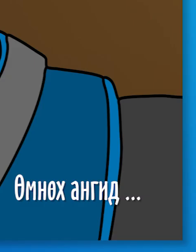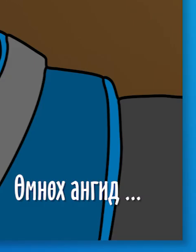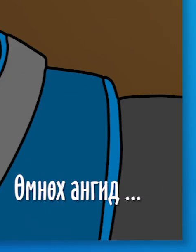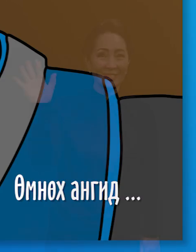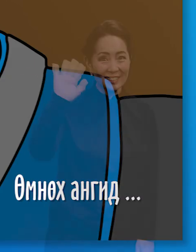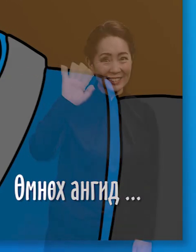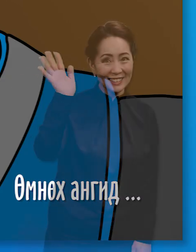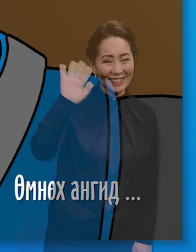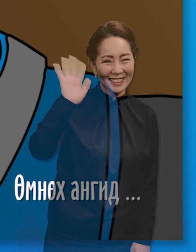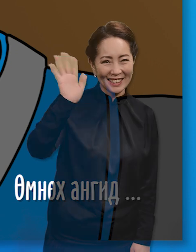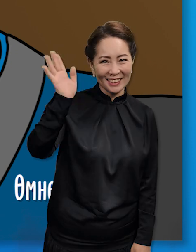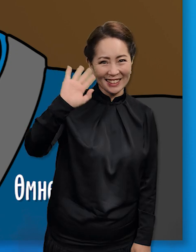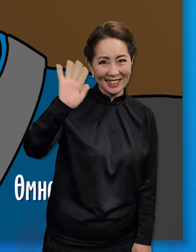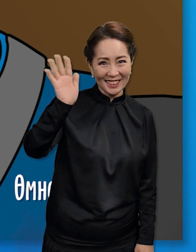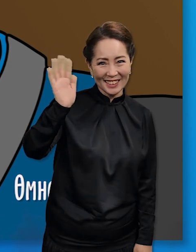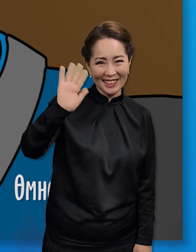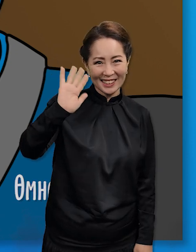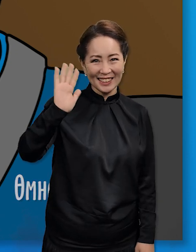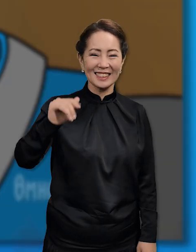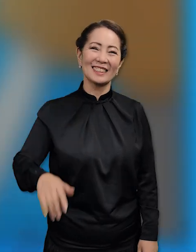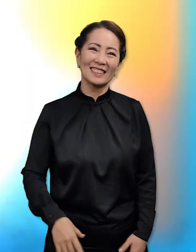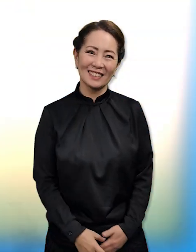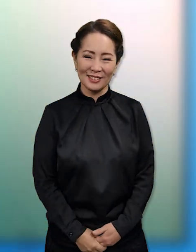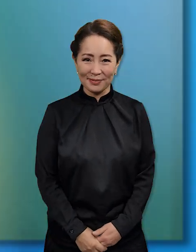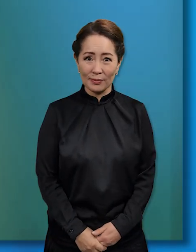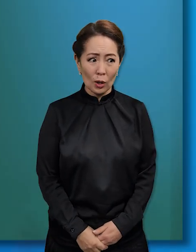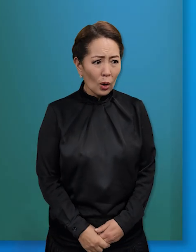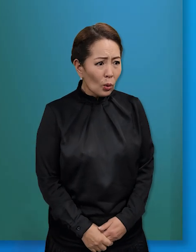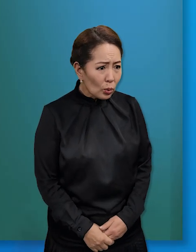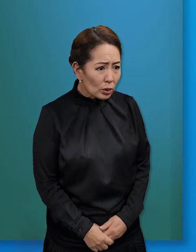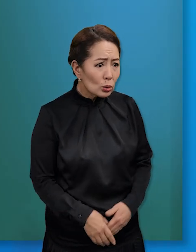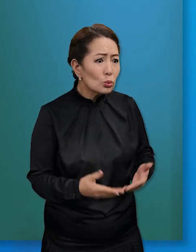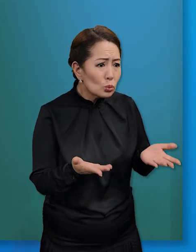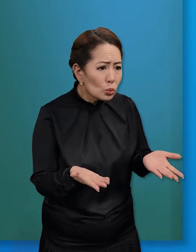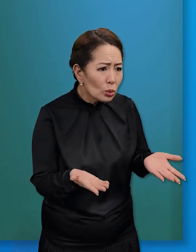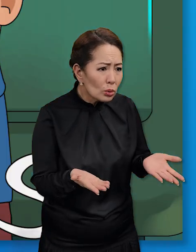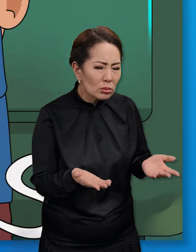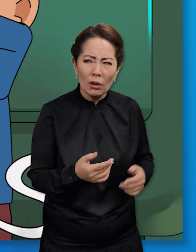Оо заац. Ингиж төгсвөл бас сони ин тэ. Ой, зүгээр үү?